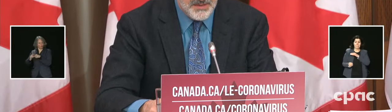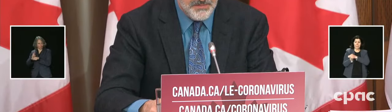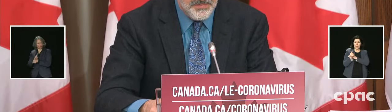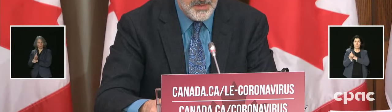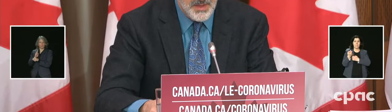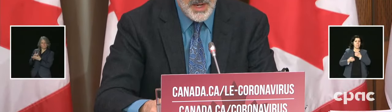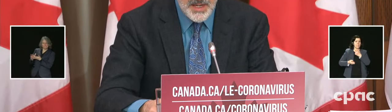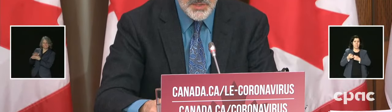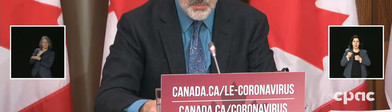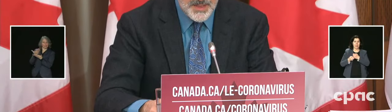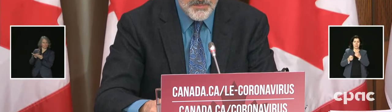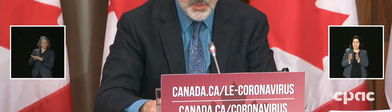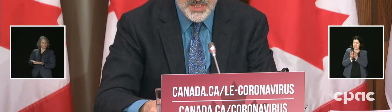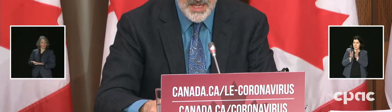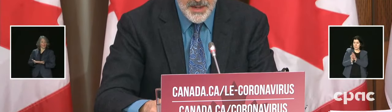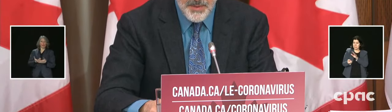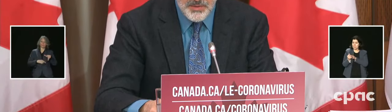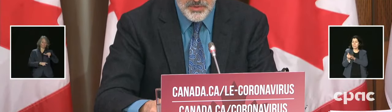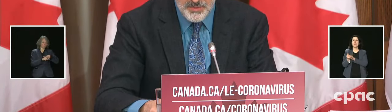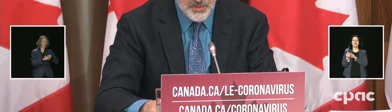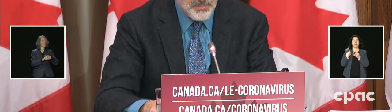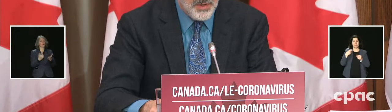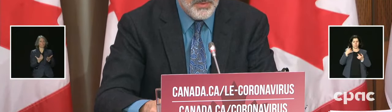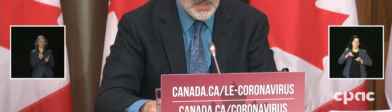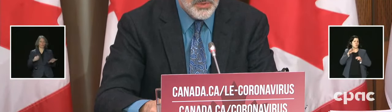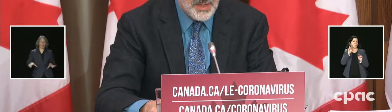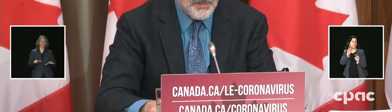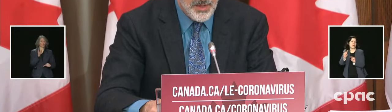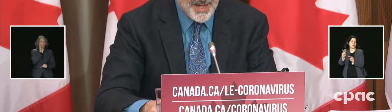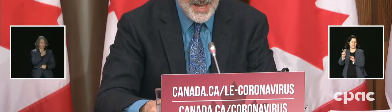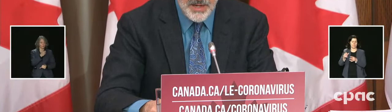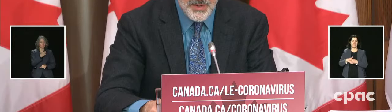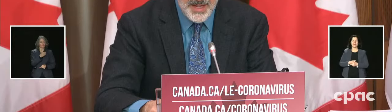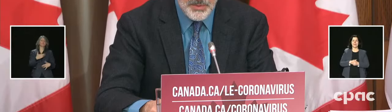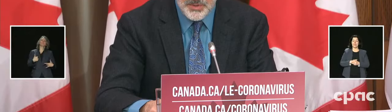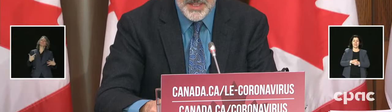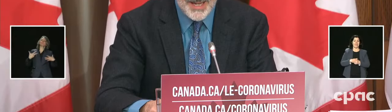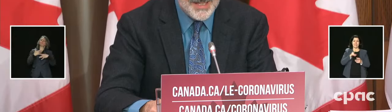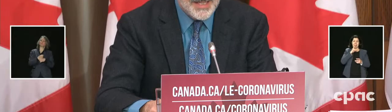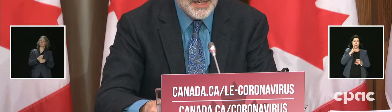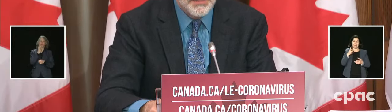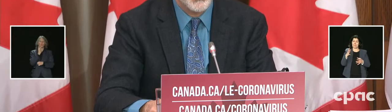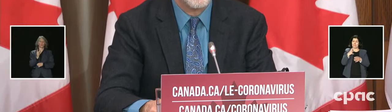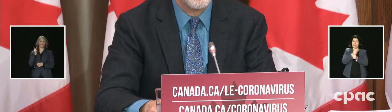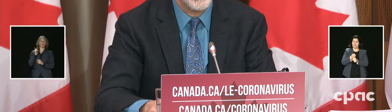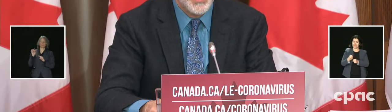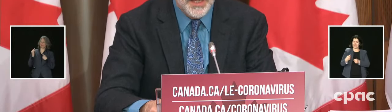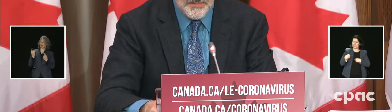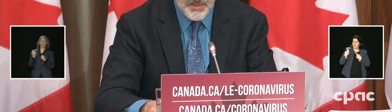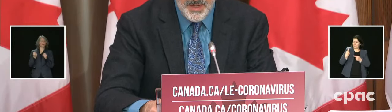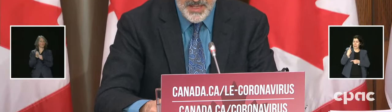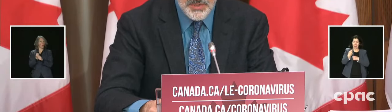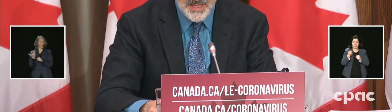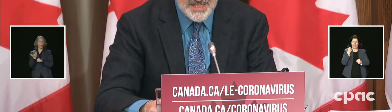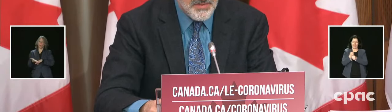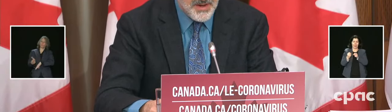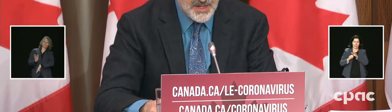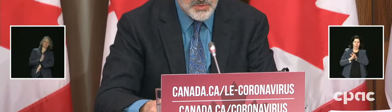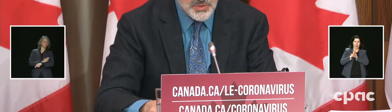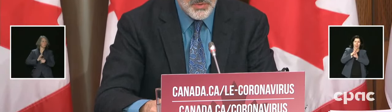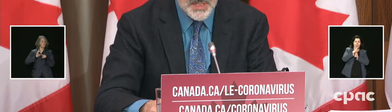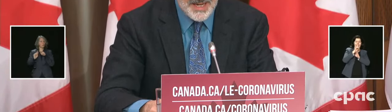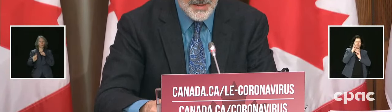surviennent. En résumé, je tiens à prendre une minute pour revenir sur les progrès incroyables qui ont été réalisés en l'espace d'une seule année et sur les